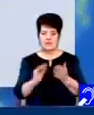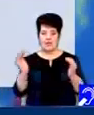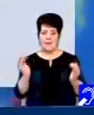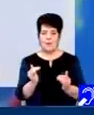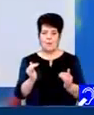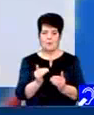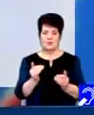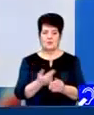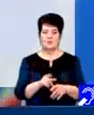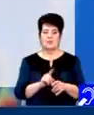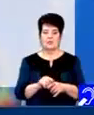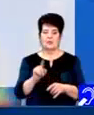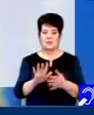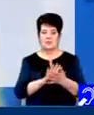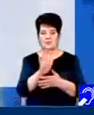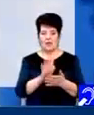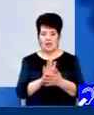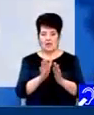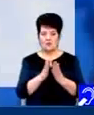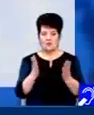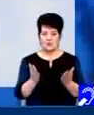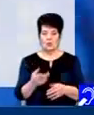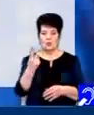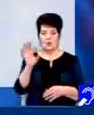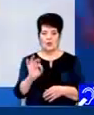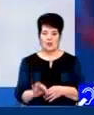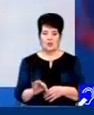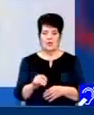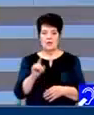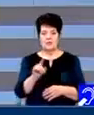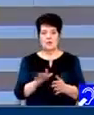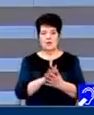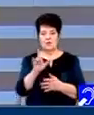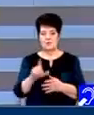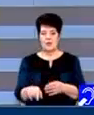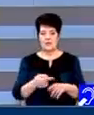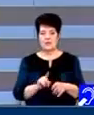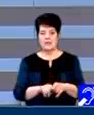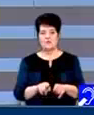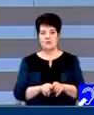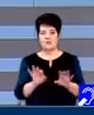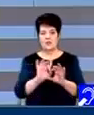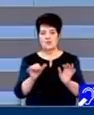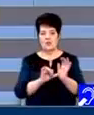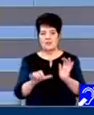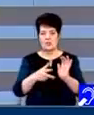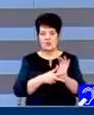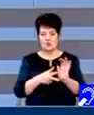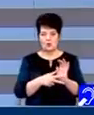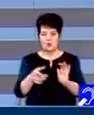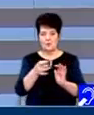preferată a moldovenilor. Pentru ziare și reviste optează doar 2% din respondenți. Același sondaj arată că 68%